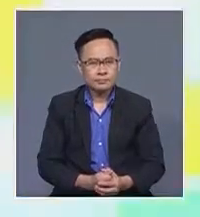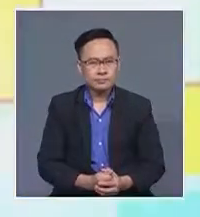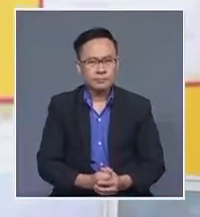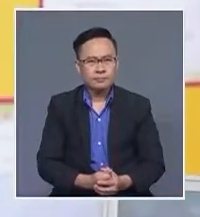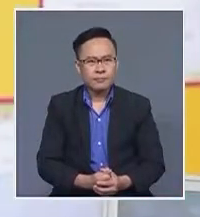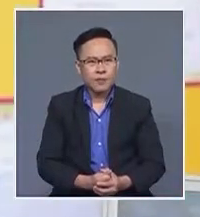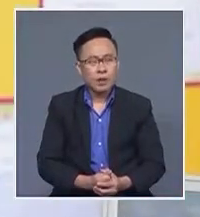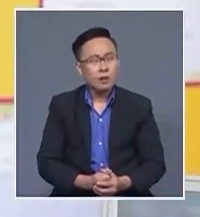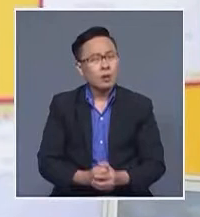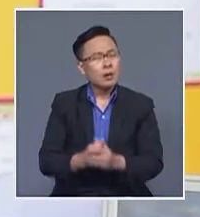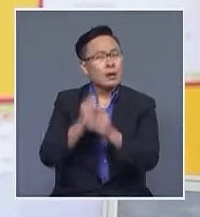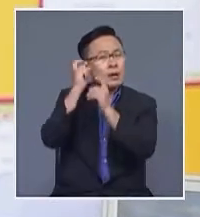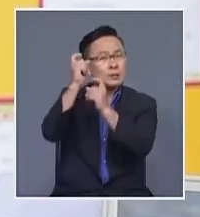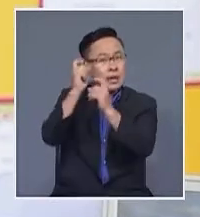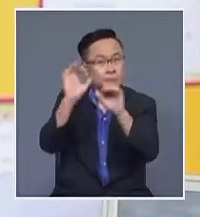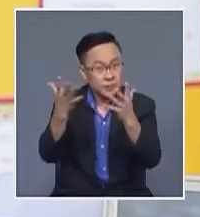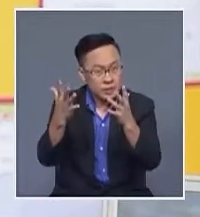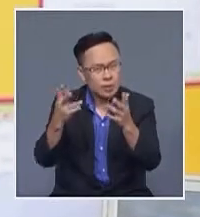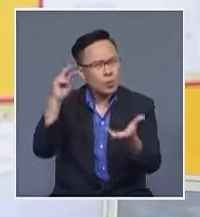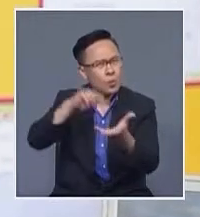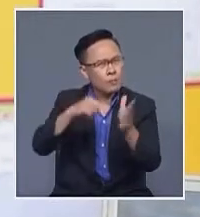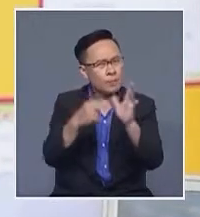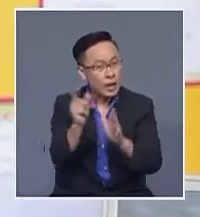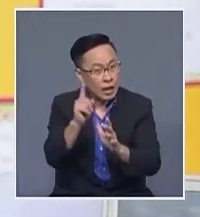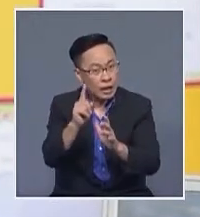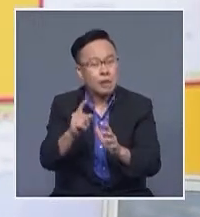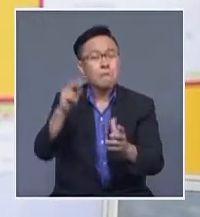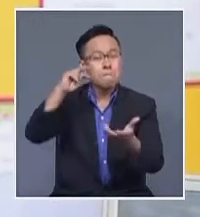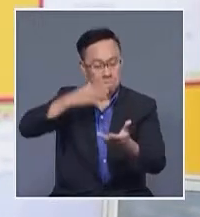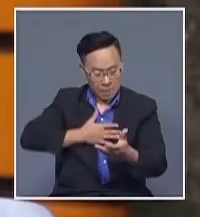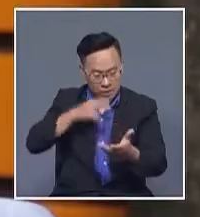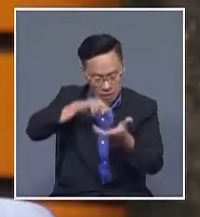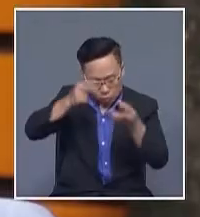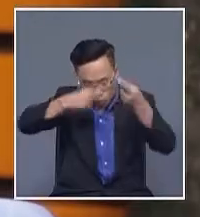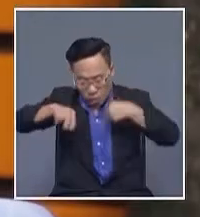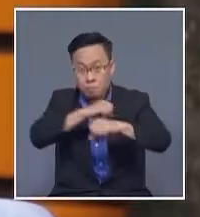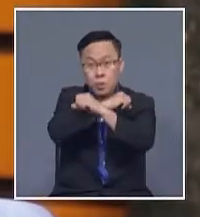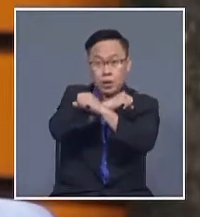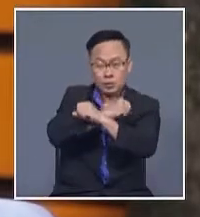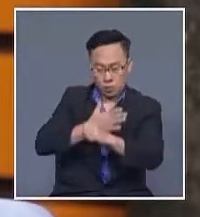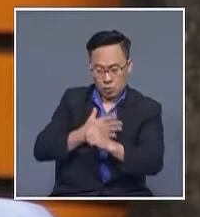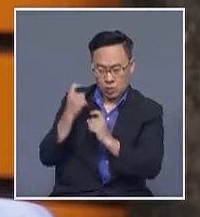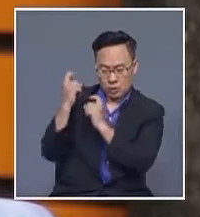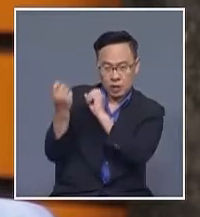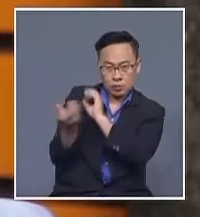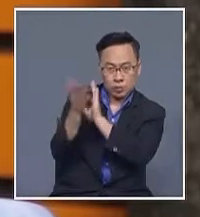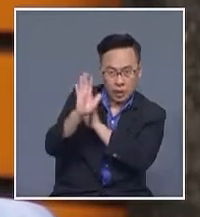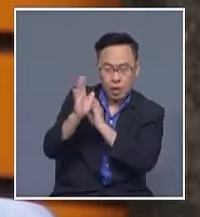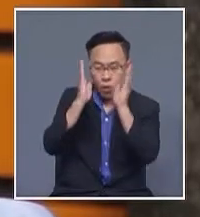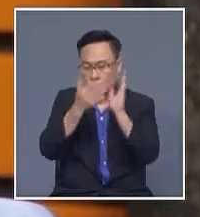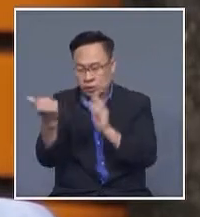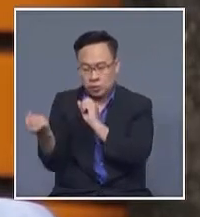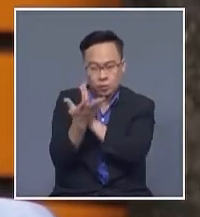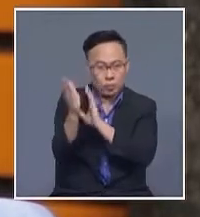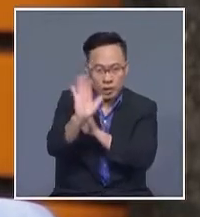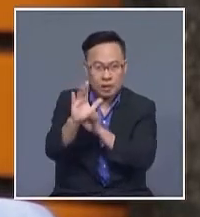ความปลอดภัยคือการระมัดระวังไม่ให้เกิดอุบัติเหตุแก่ตัวเองและผู้อื่นค่ะ ความปลอดภัยก็การดูแลรักษ